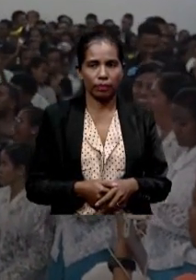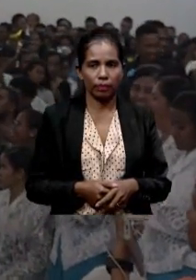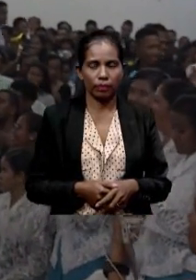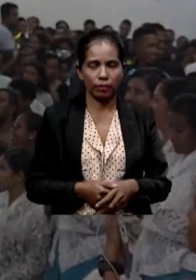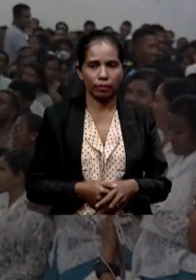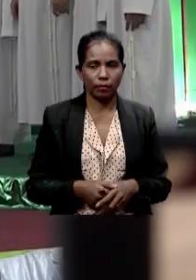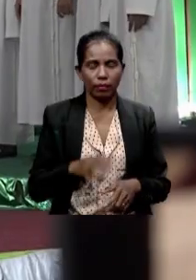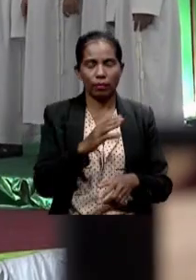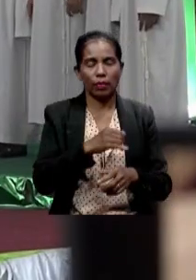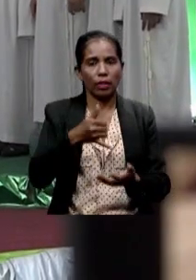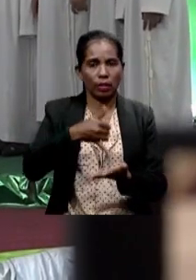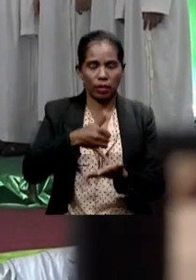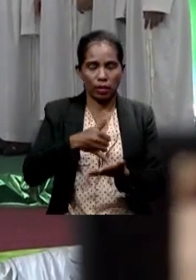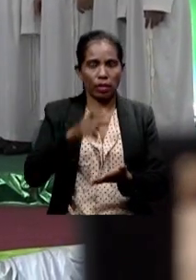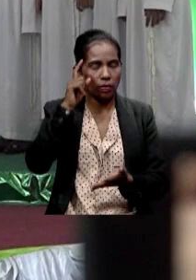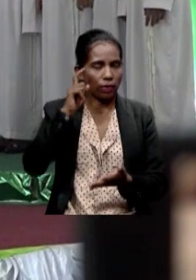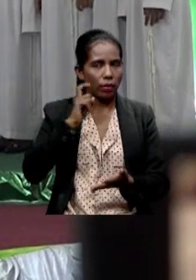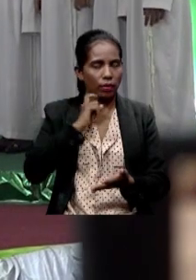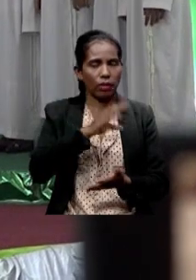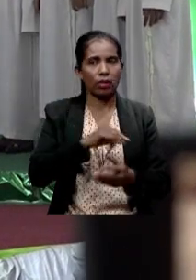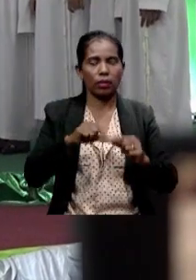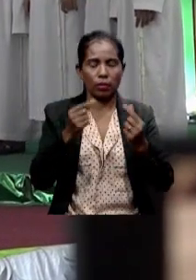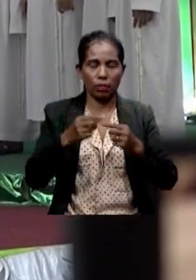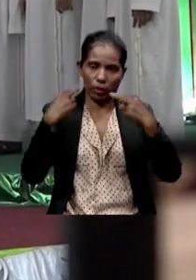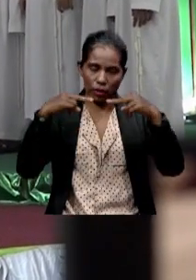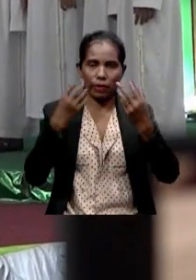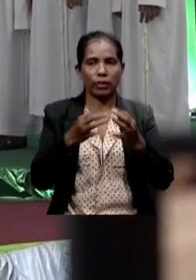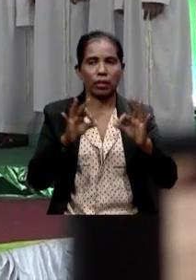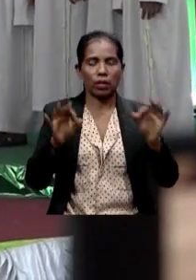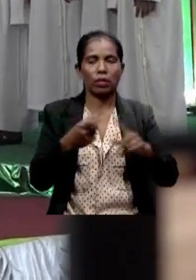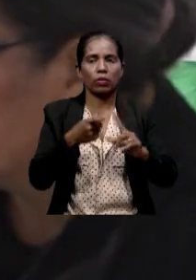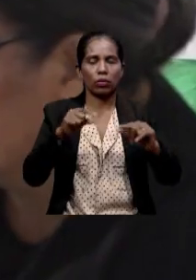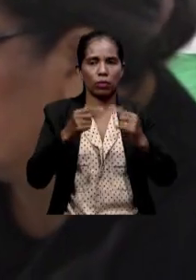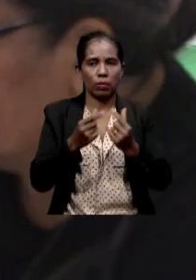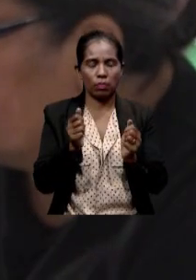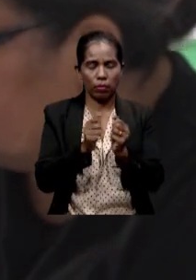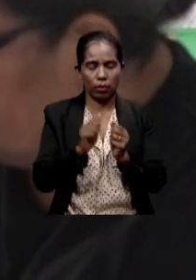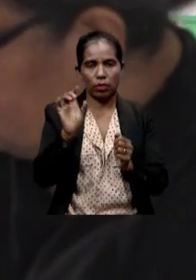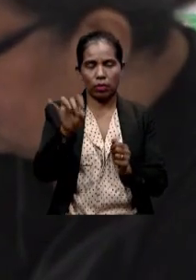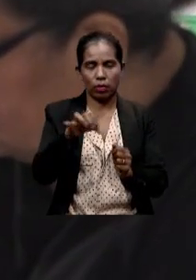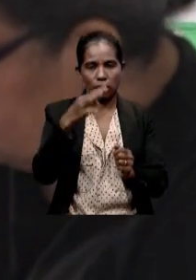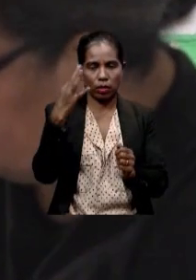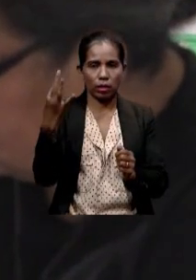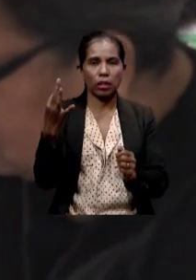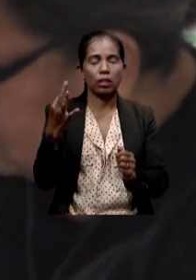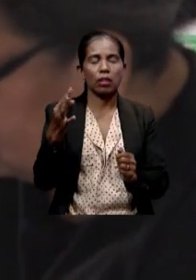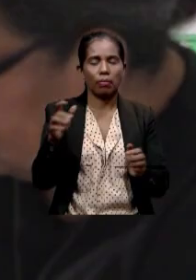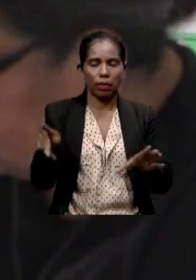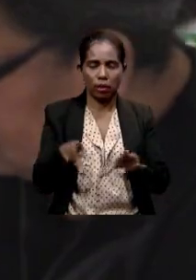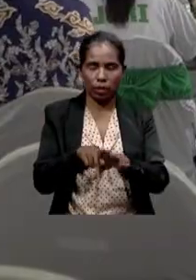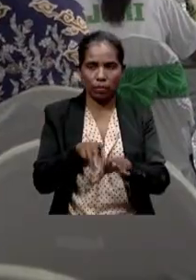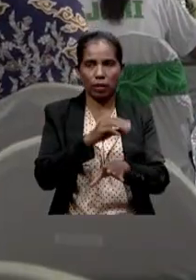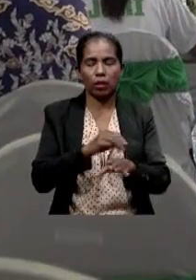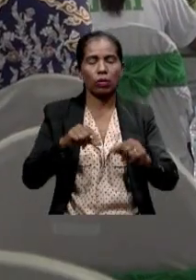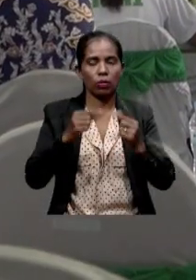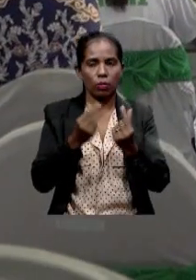Praudisi Tasavonana ba modalidade coral remata onam. Hus equipa San Lucencia nebe participa ia Tasavonana ne equipa